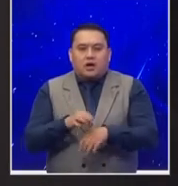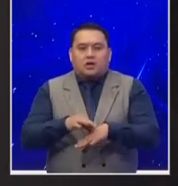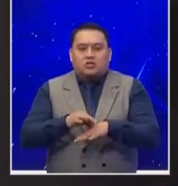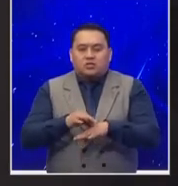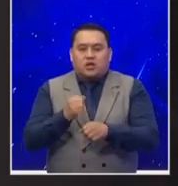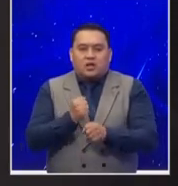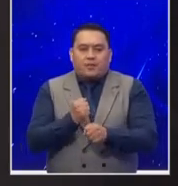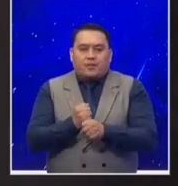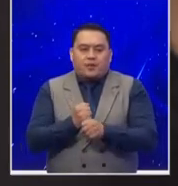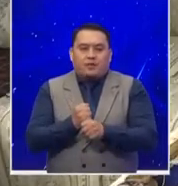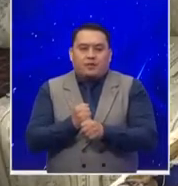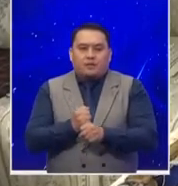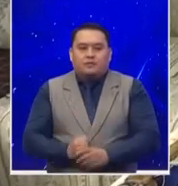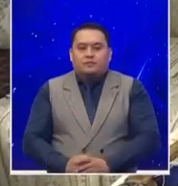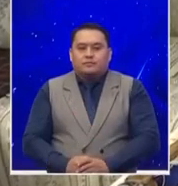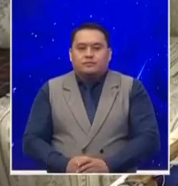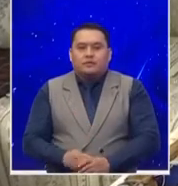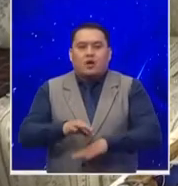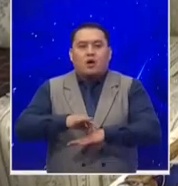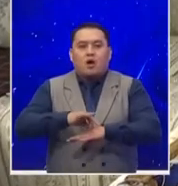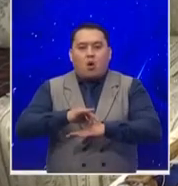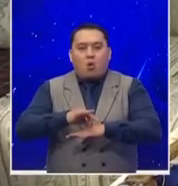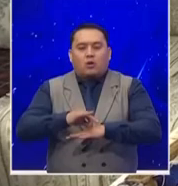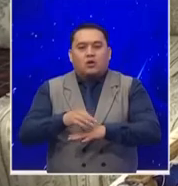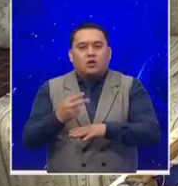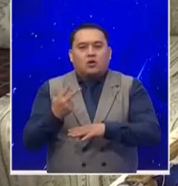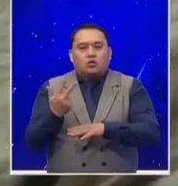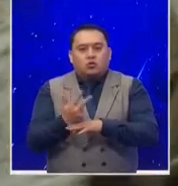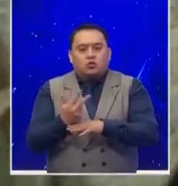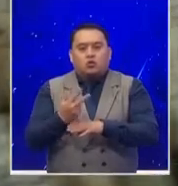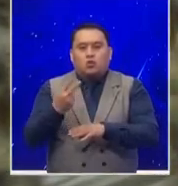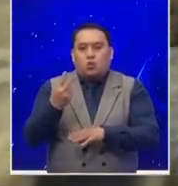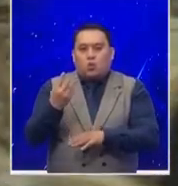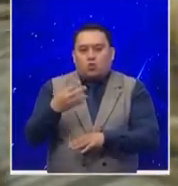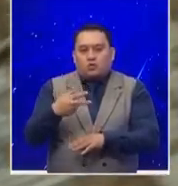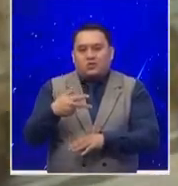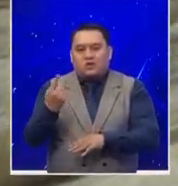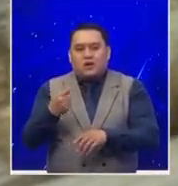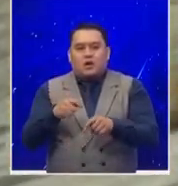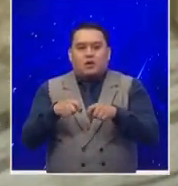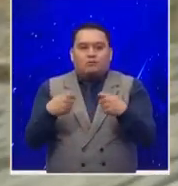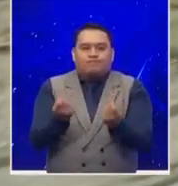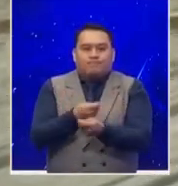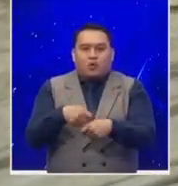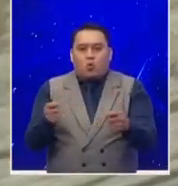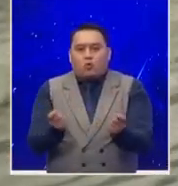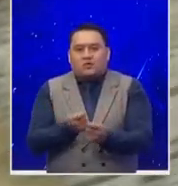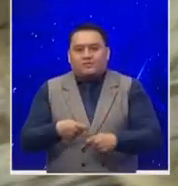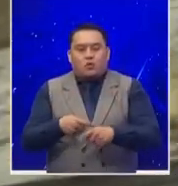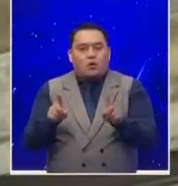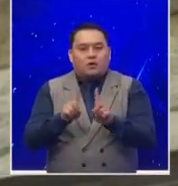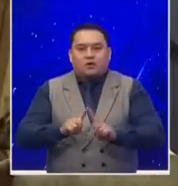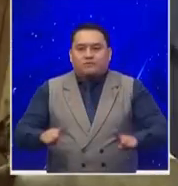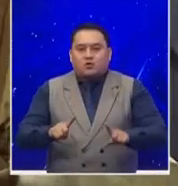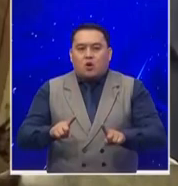тіліп қойдым. Алатын ел болса алады. Қайыстан дайындалған өнім 3-тен 32-ке таспаланады, ал оны өруге де өнер қажет. Дәулет шебердің